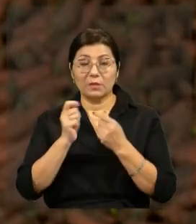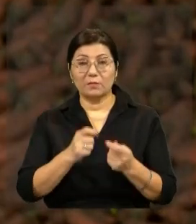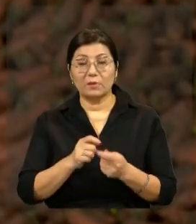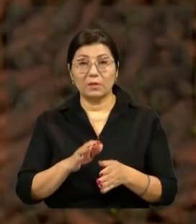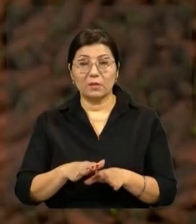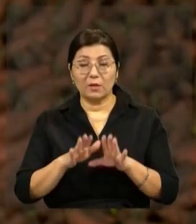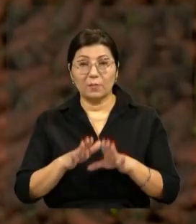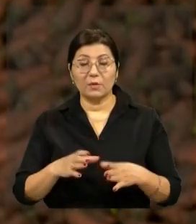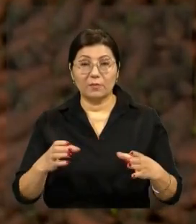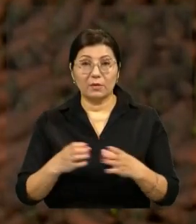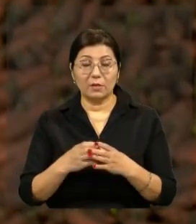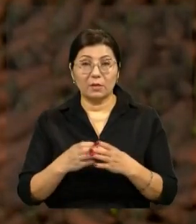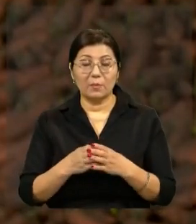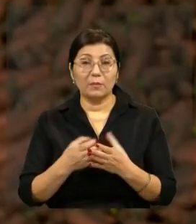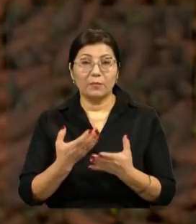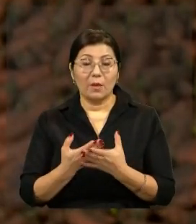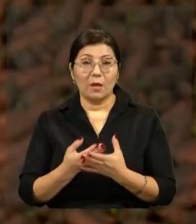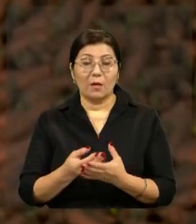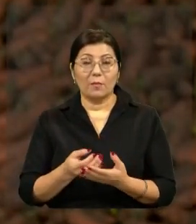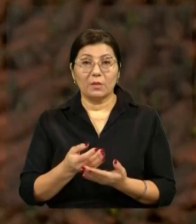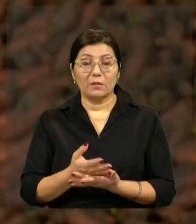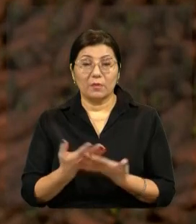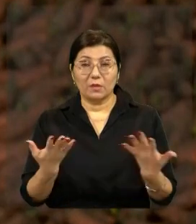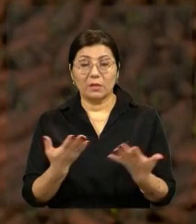В приоритете были местные товаропроизводители, такие как